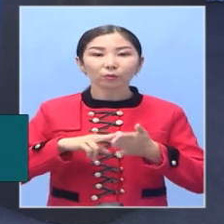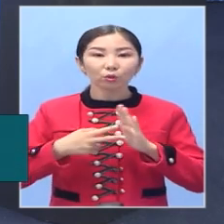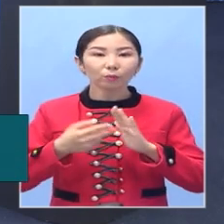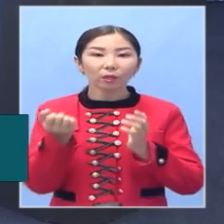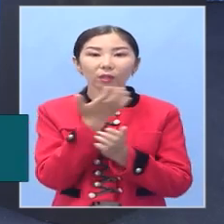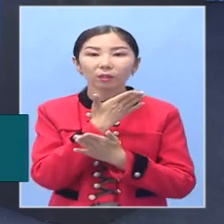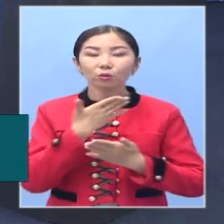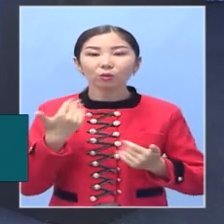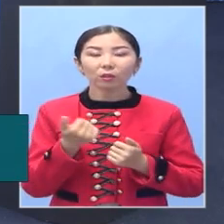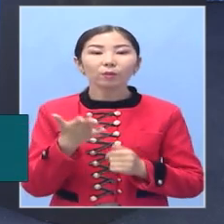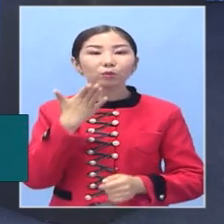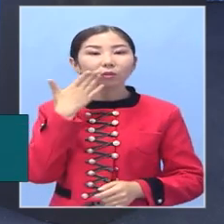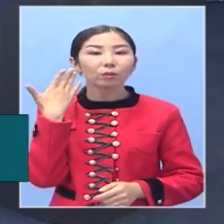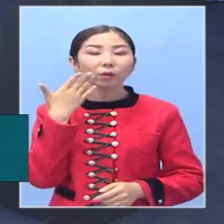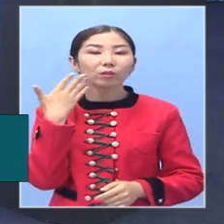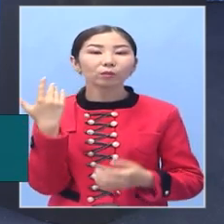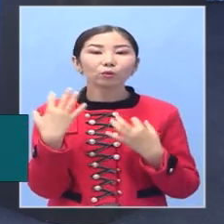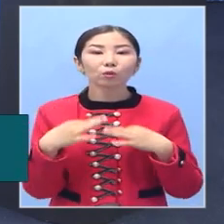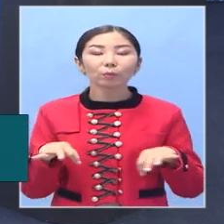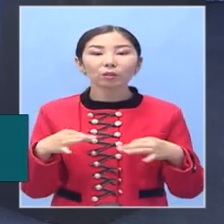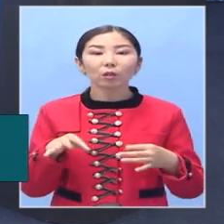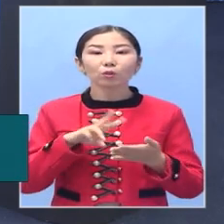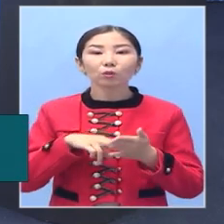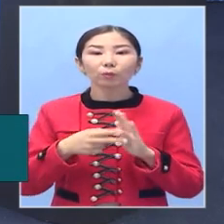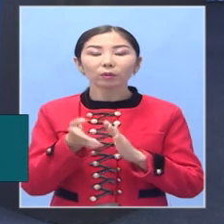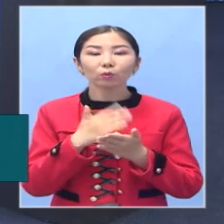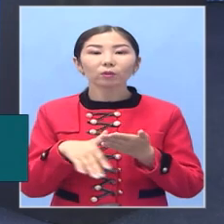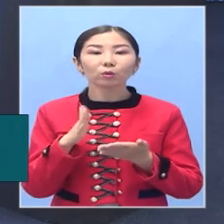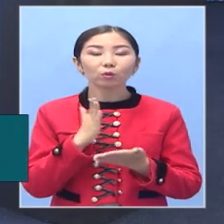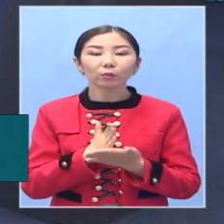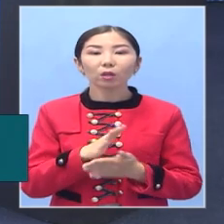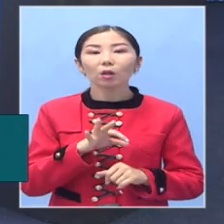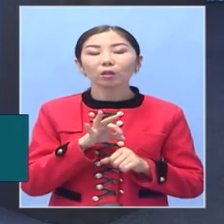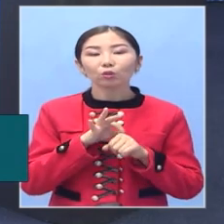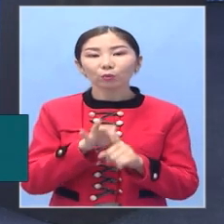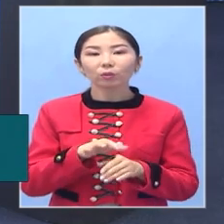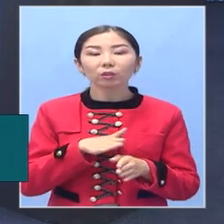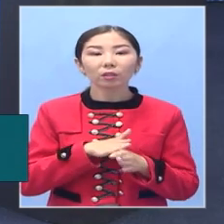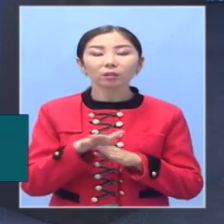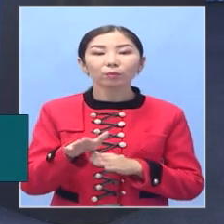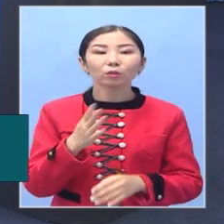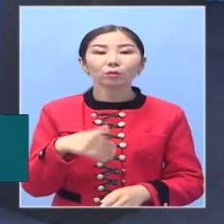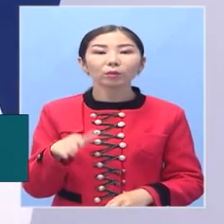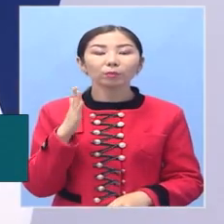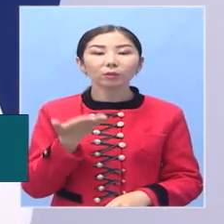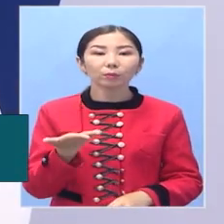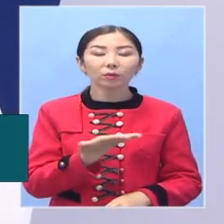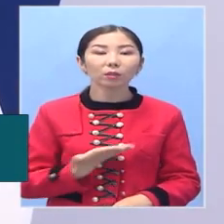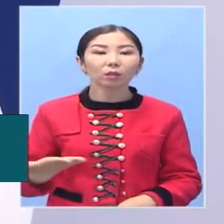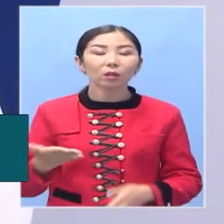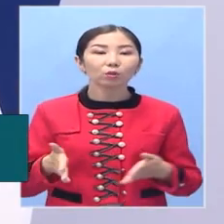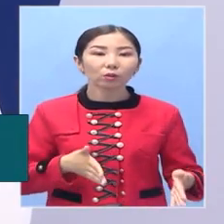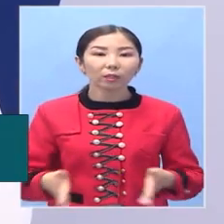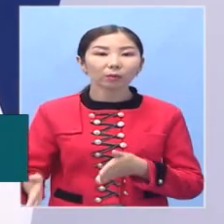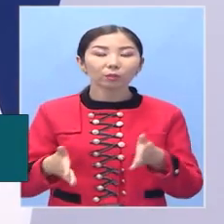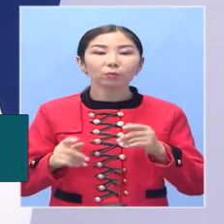жоспарланбаған. Ол тек қана жеңіл машинаға дейін жоспарланған. Солардың жүріп кеткен жолдарынан салдарынан бізде жолдарымыз бұзылып жатады